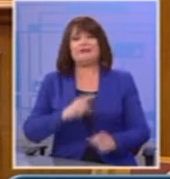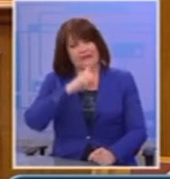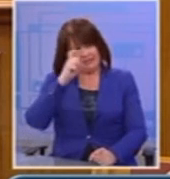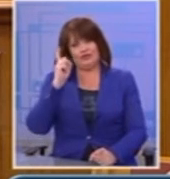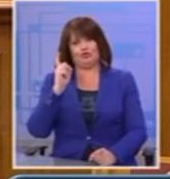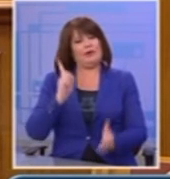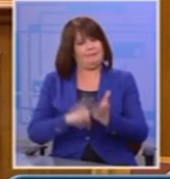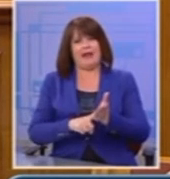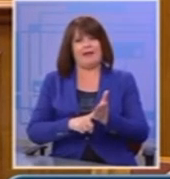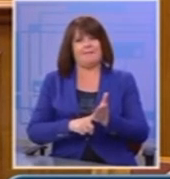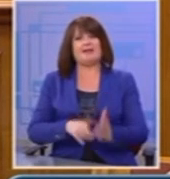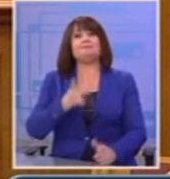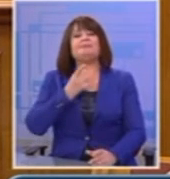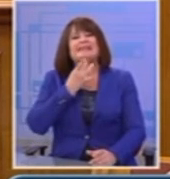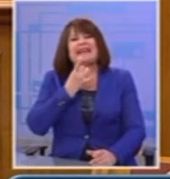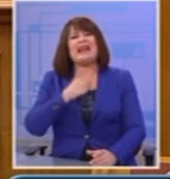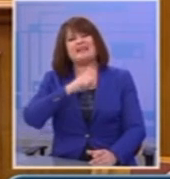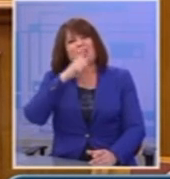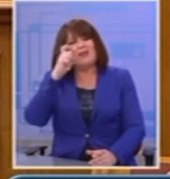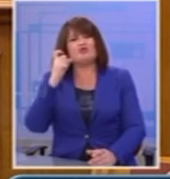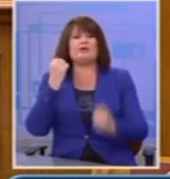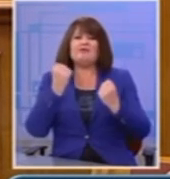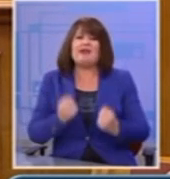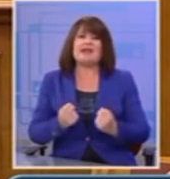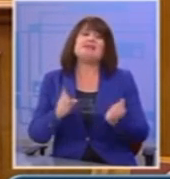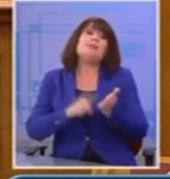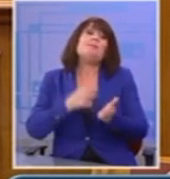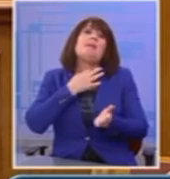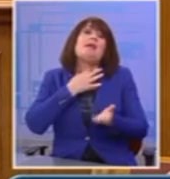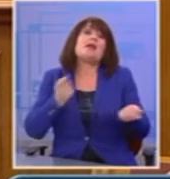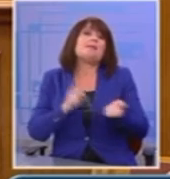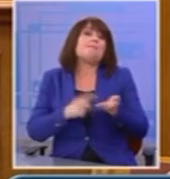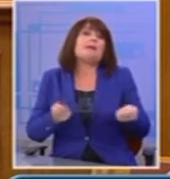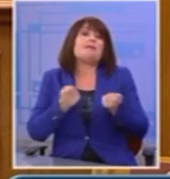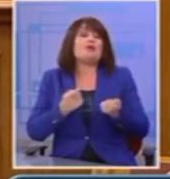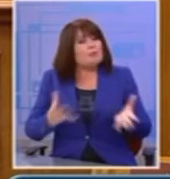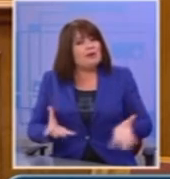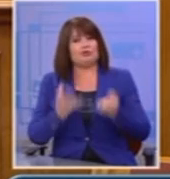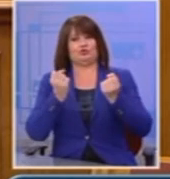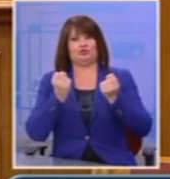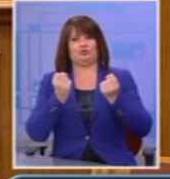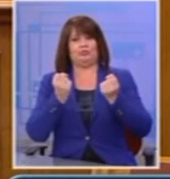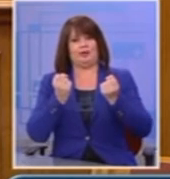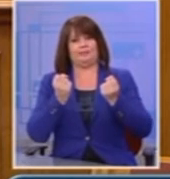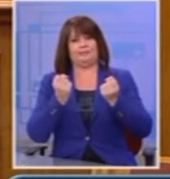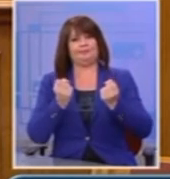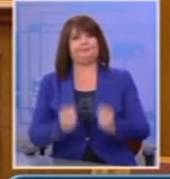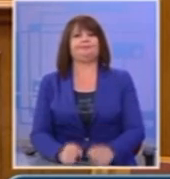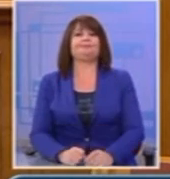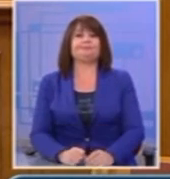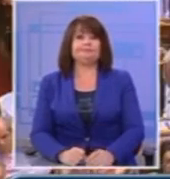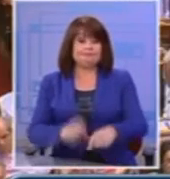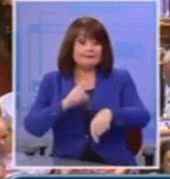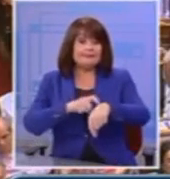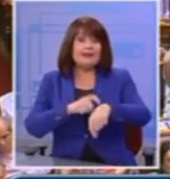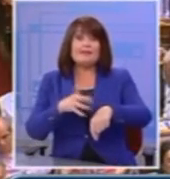δύσκολες, επώδυνες, αλλά αναγκαίες και σωτήριες. Η αντίστροφη